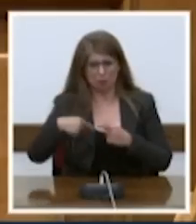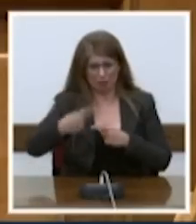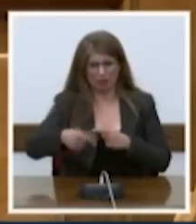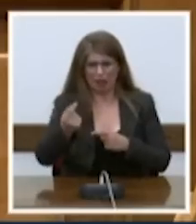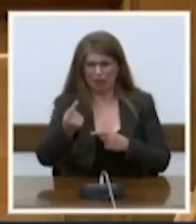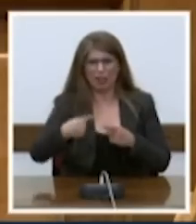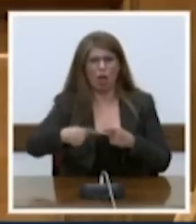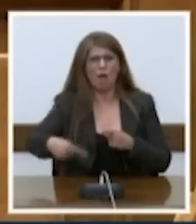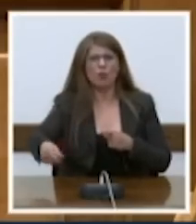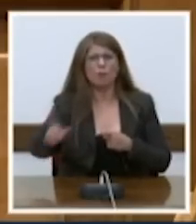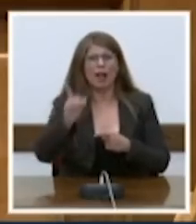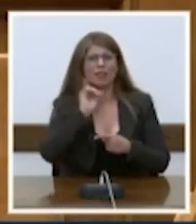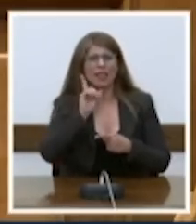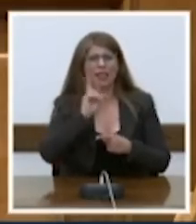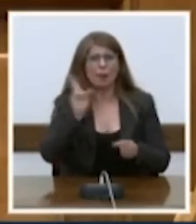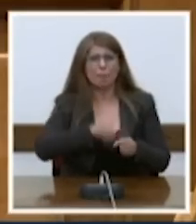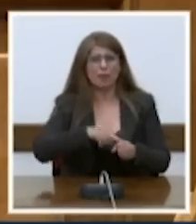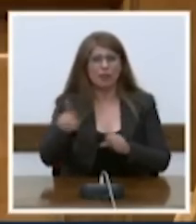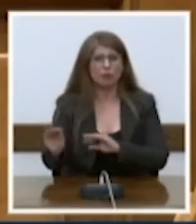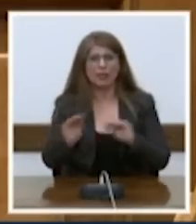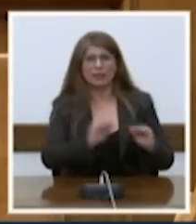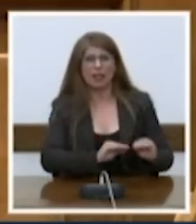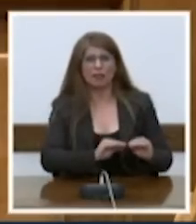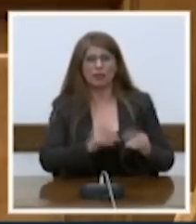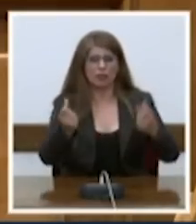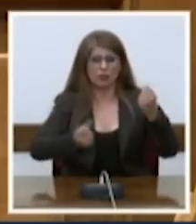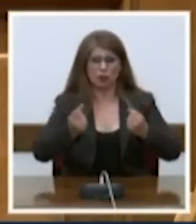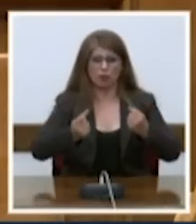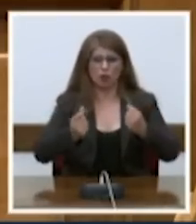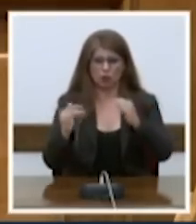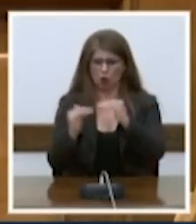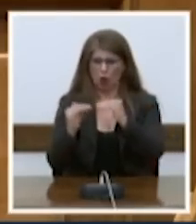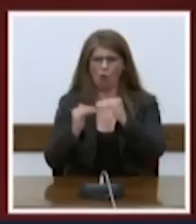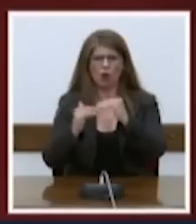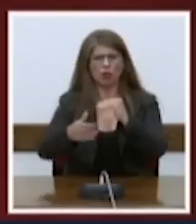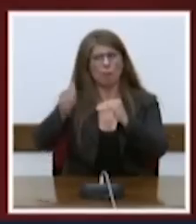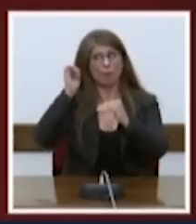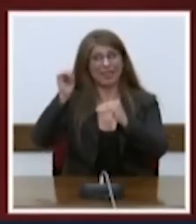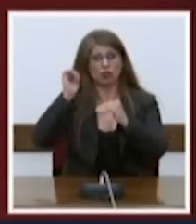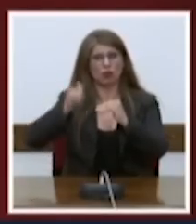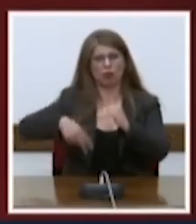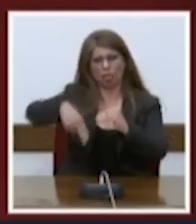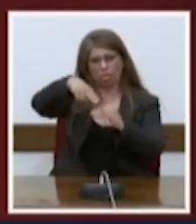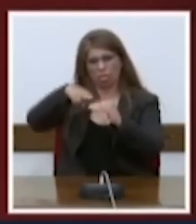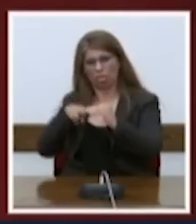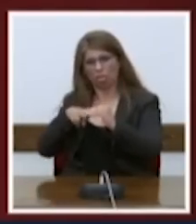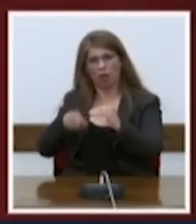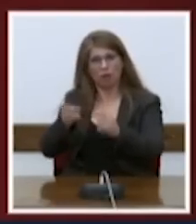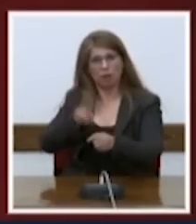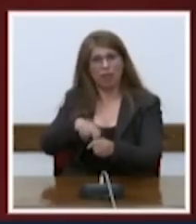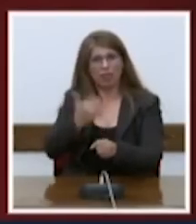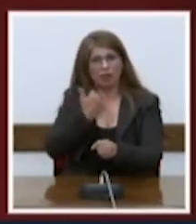γυναίκα έχανε τη ζωή της καθώς τη μετέφεραν σε καρότσα στο νοσοκομείο. Χώρια που παραδέχτηκε πως